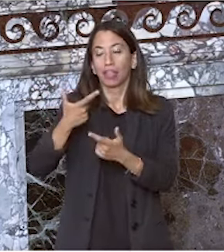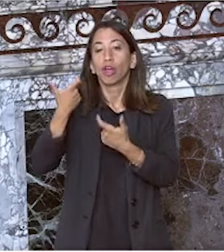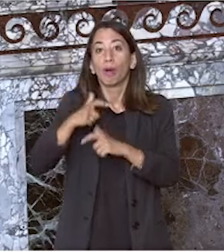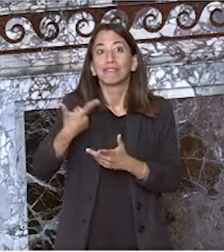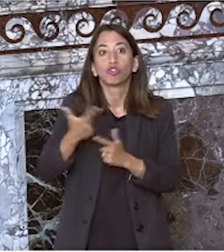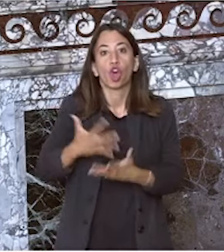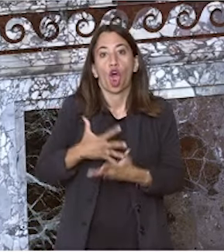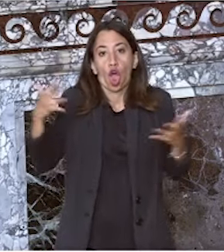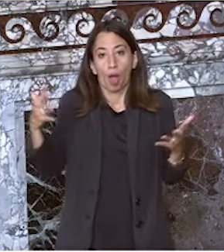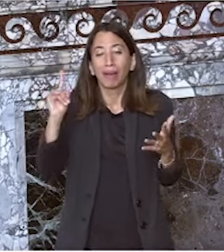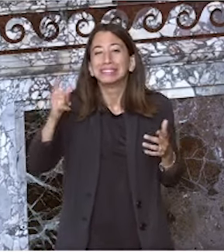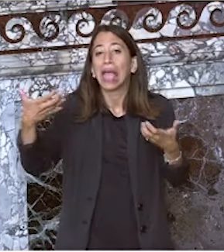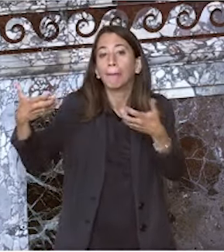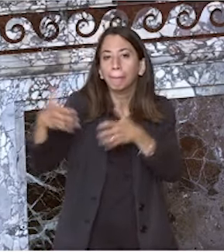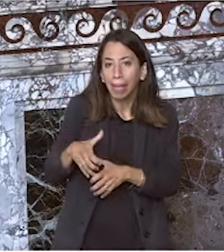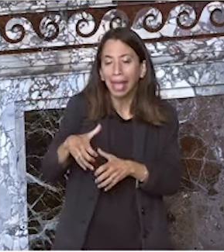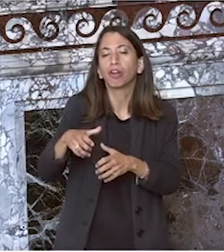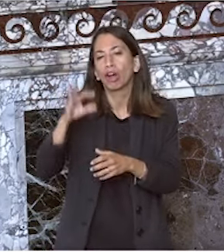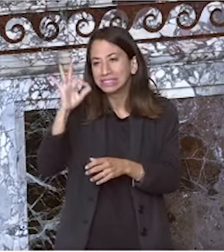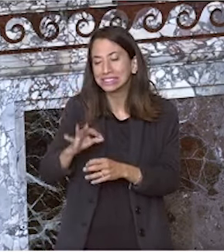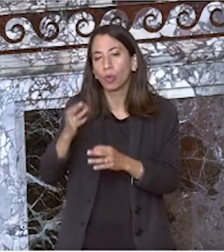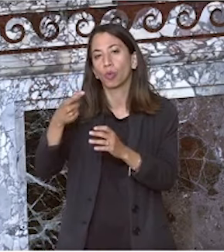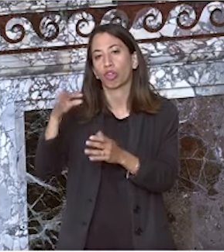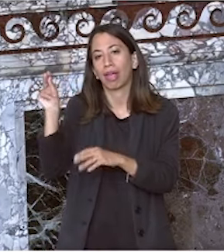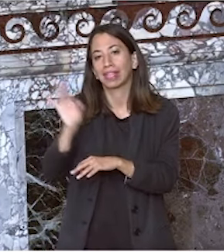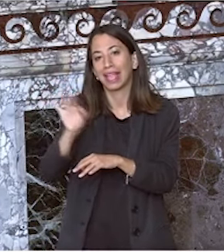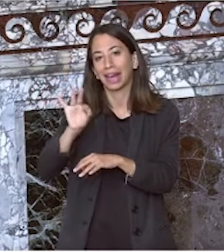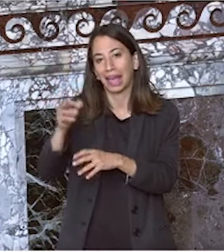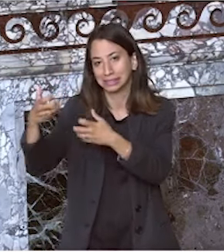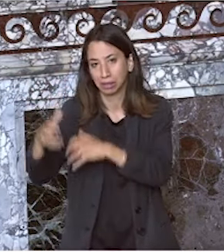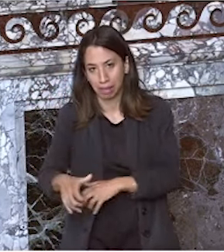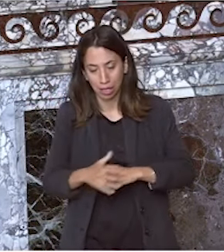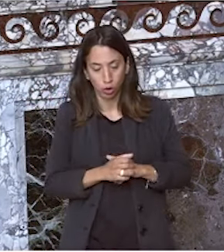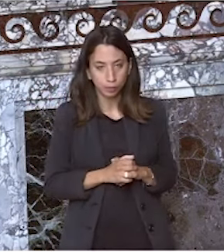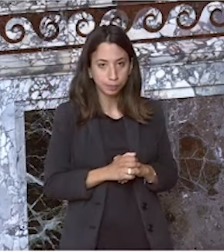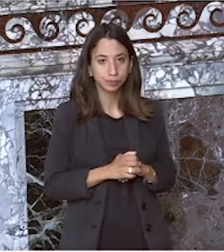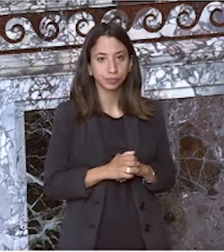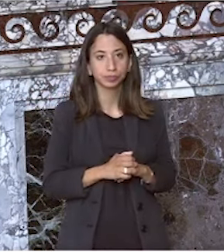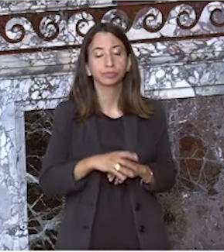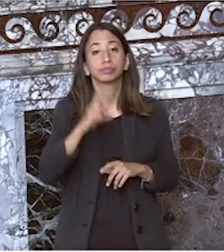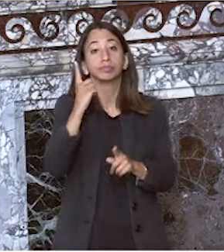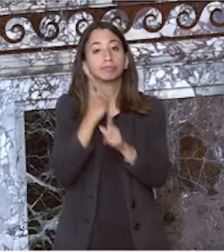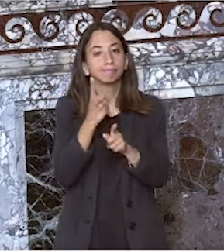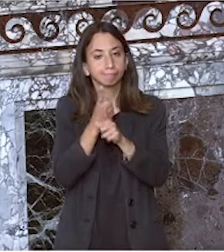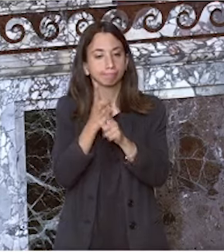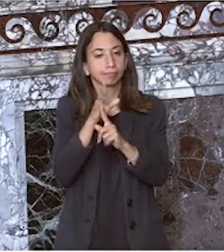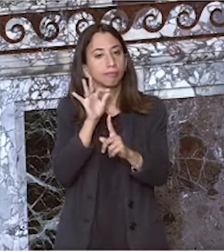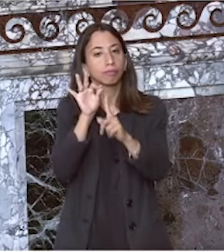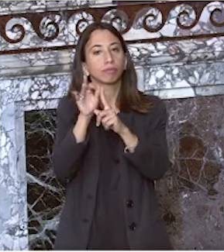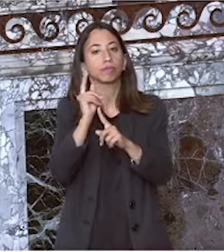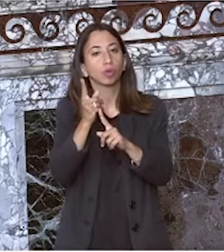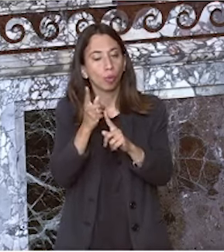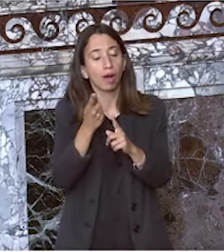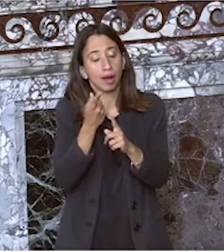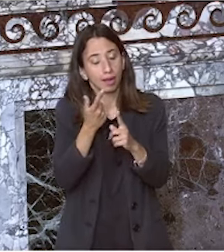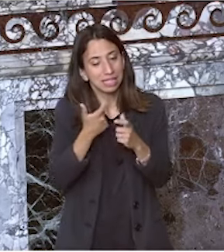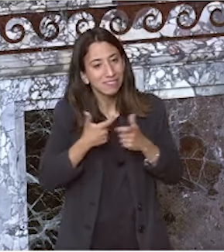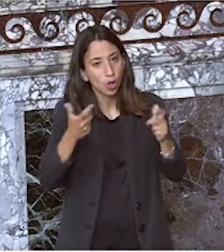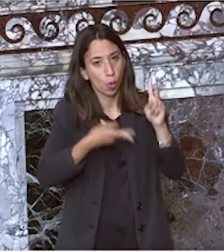Sono necessarie scelte attente soprattutto dal lato della spesa, al fine di riorientarne la composizione in favore dello sviluppo e